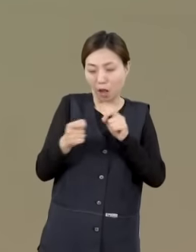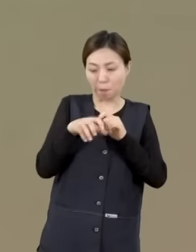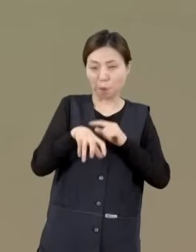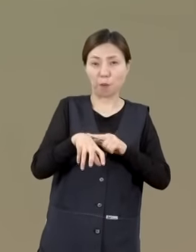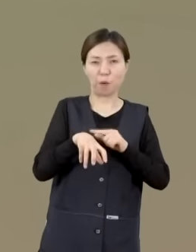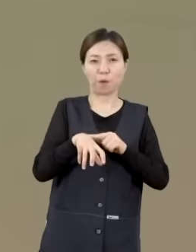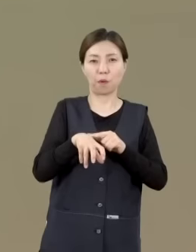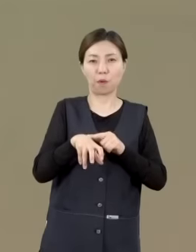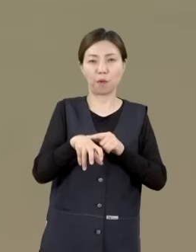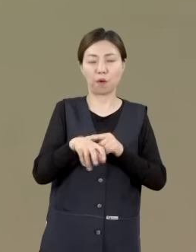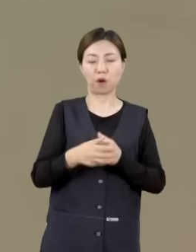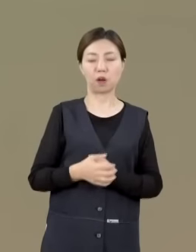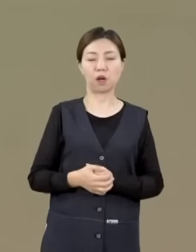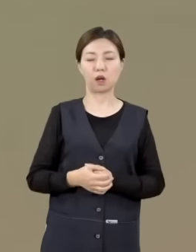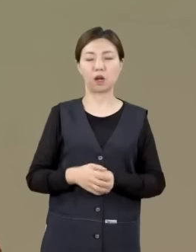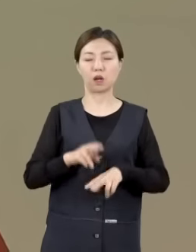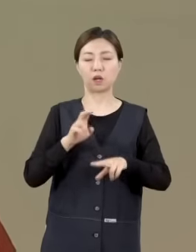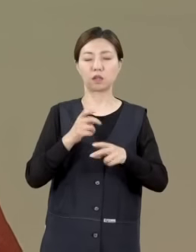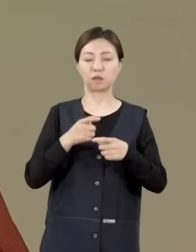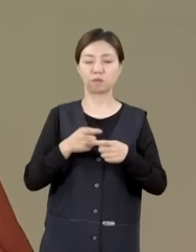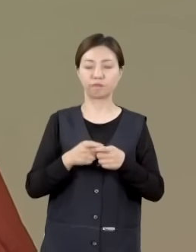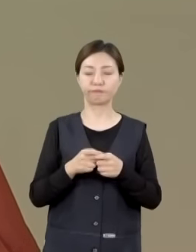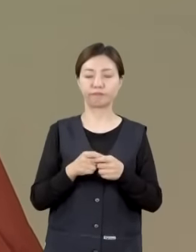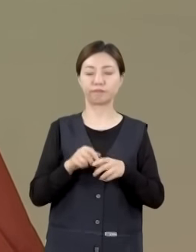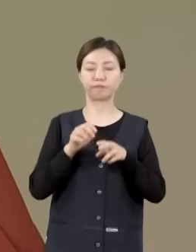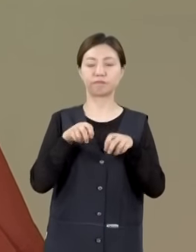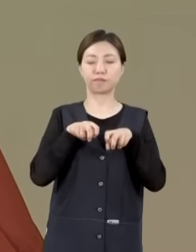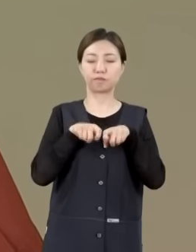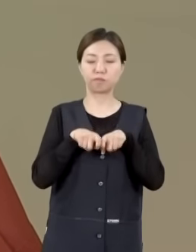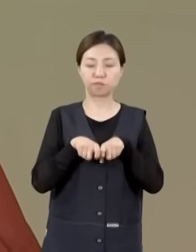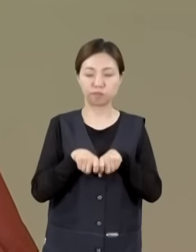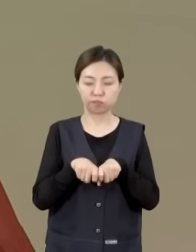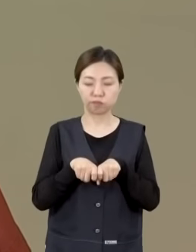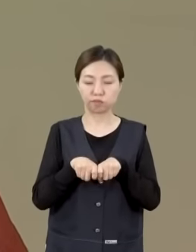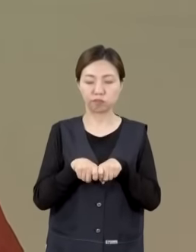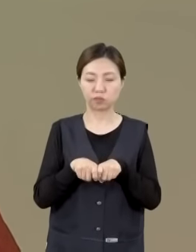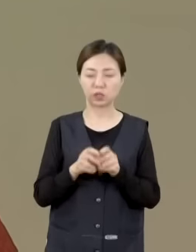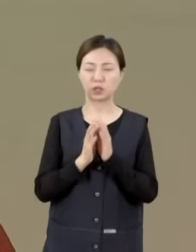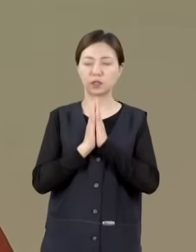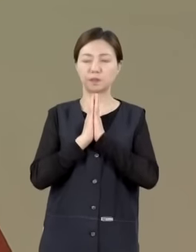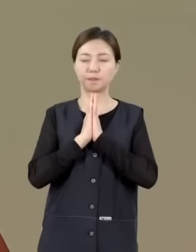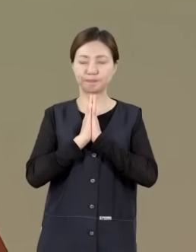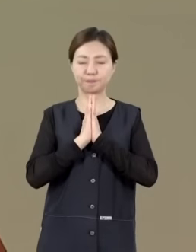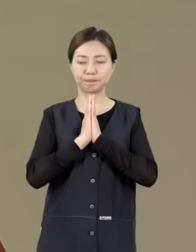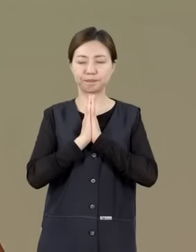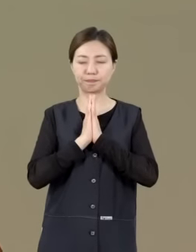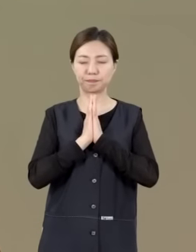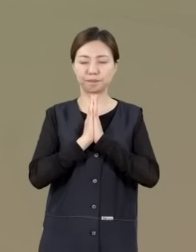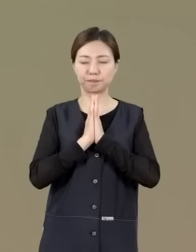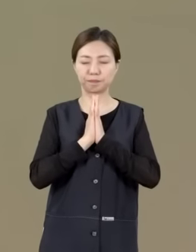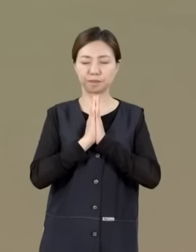미륵전을 향해을 꿇고 손모